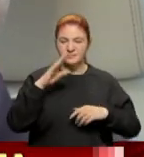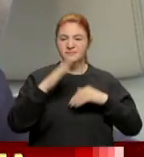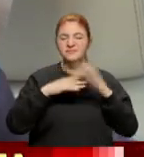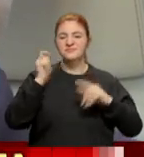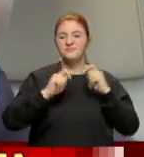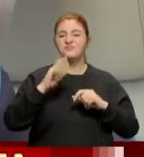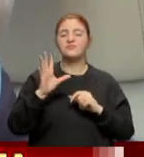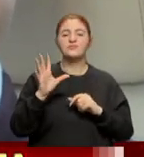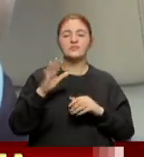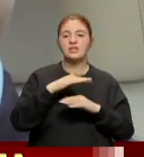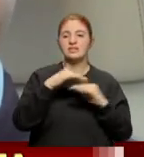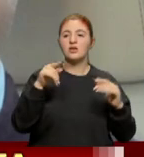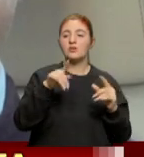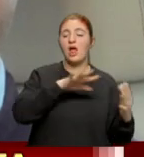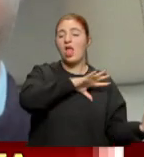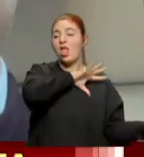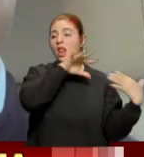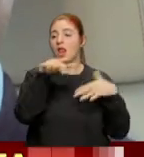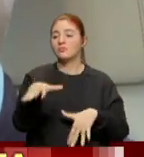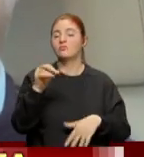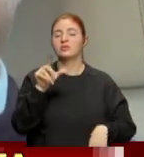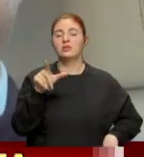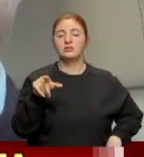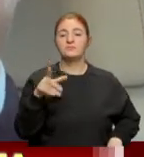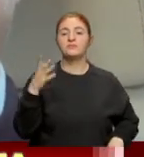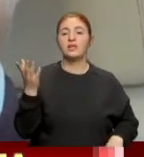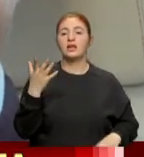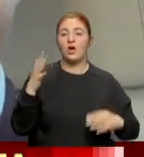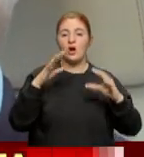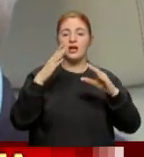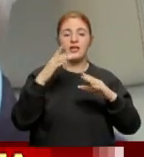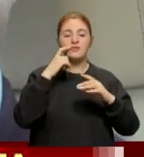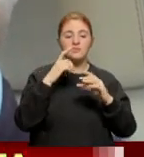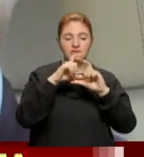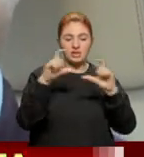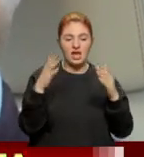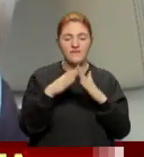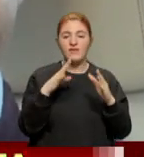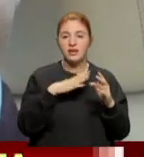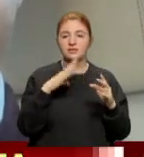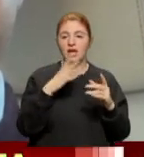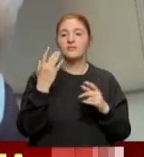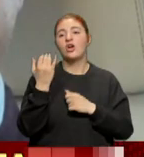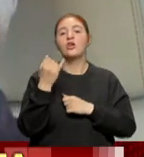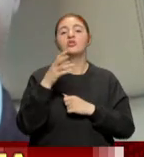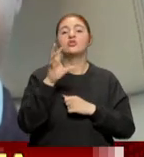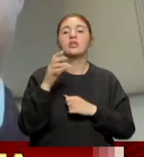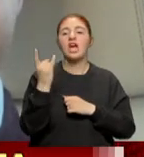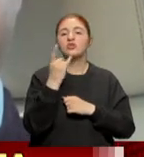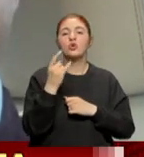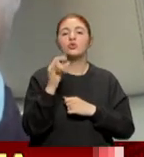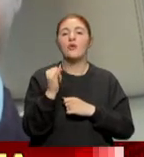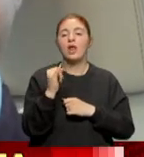kapasitesinin tamamının buralara sevk edilmesi gerekiyor. Ne kadar konteyner varsa kalınabilecek. Seyyar tuvalet mesela çok önemli